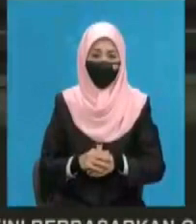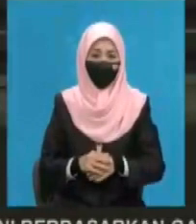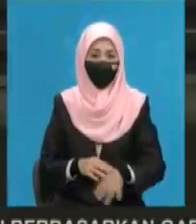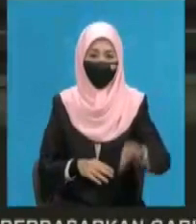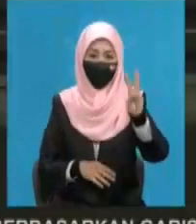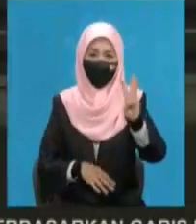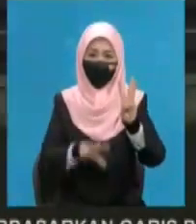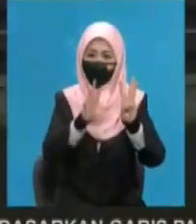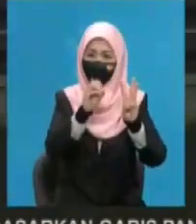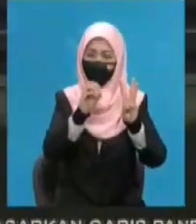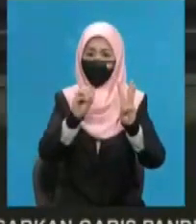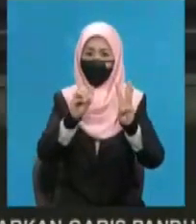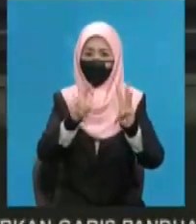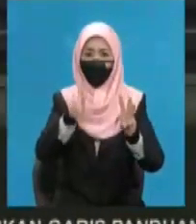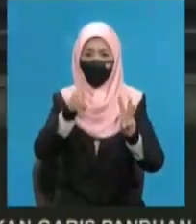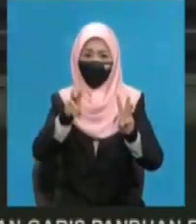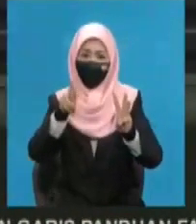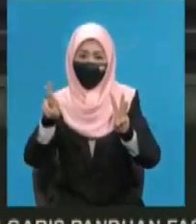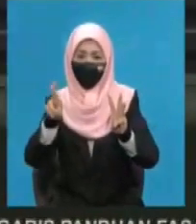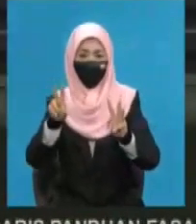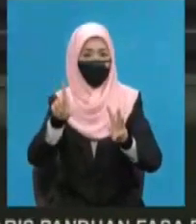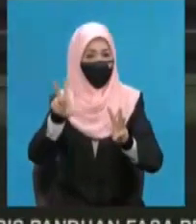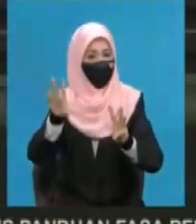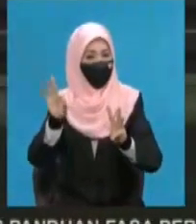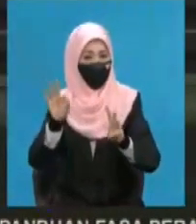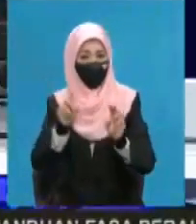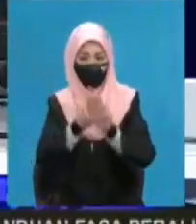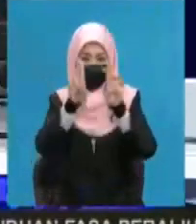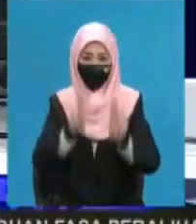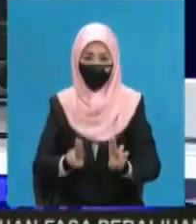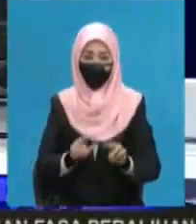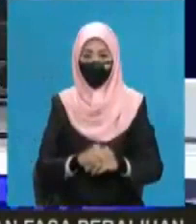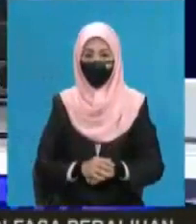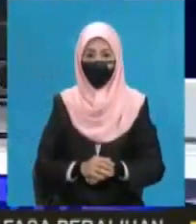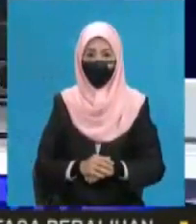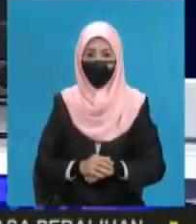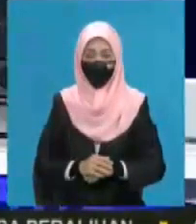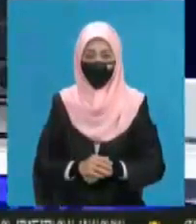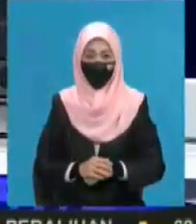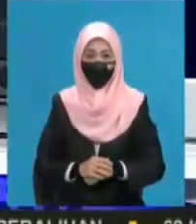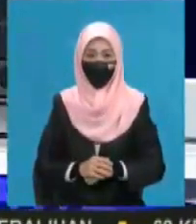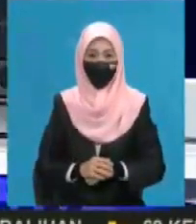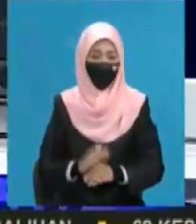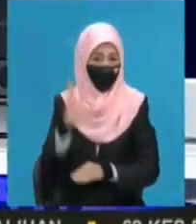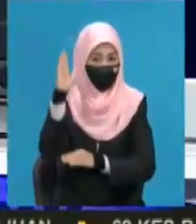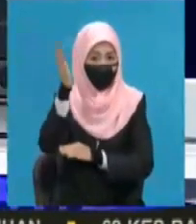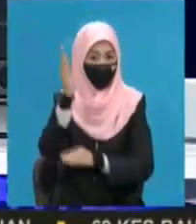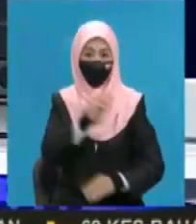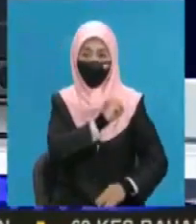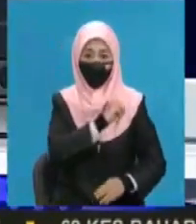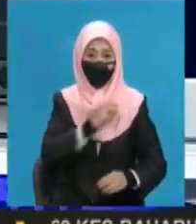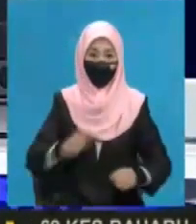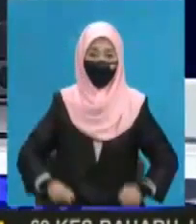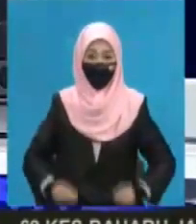600 1399 ujian Hai pada sidang meja Menteri Kesehatan